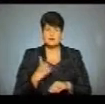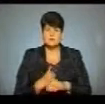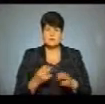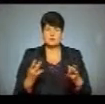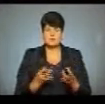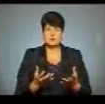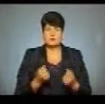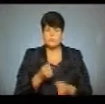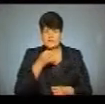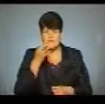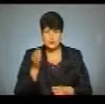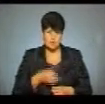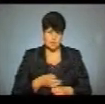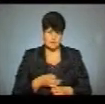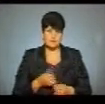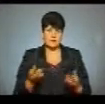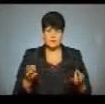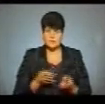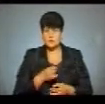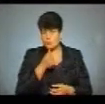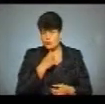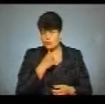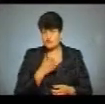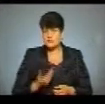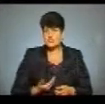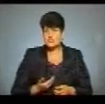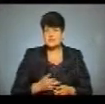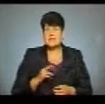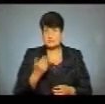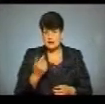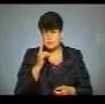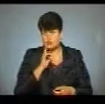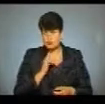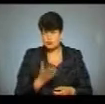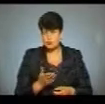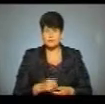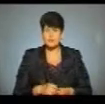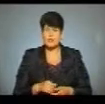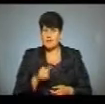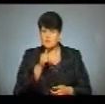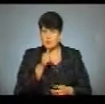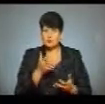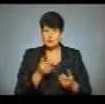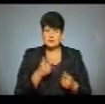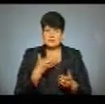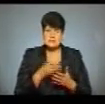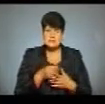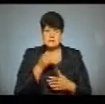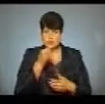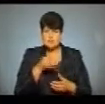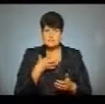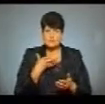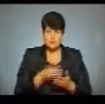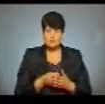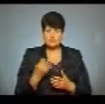отримувати досвід. Потрібно пробувати жити так, як вам зручно, і пробувати отримувати свій власний досвід, свою власну